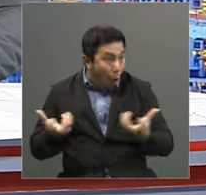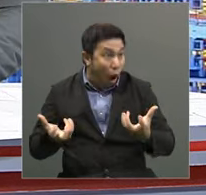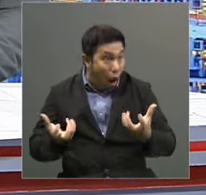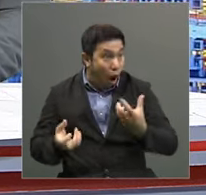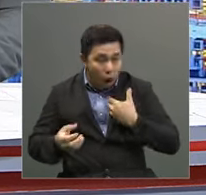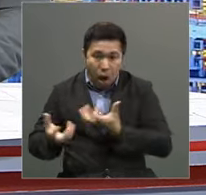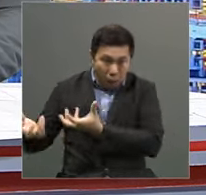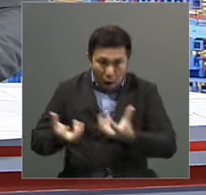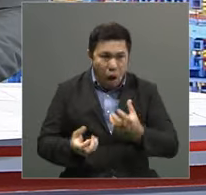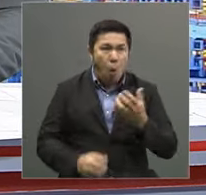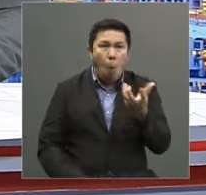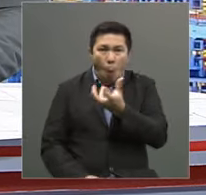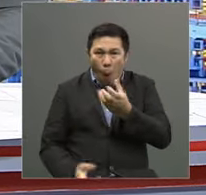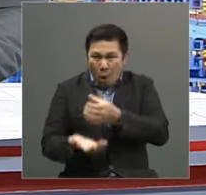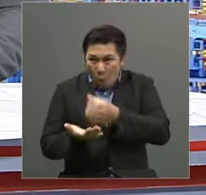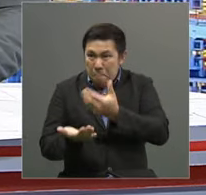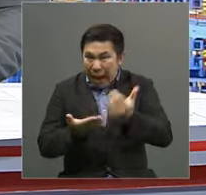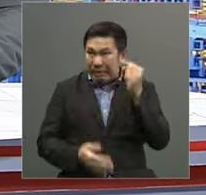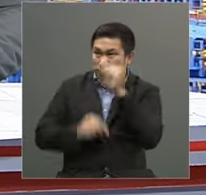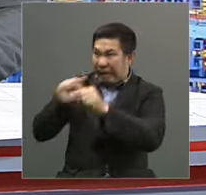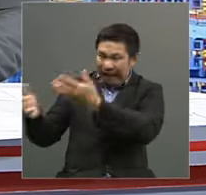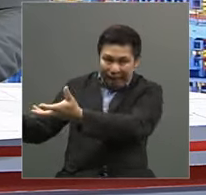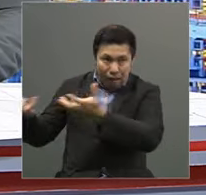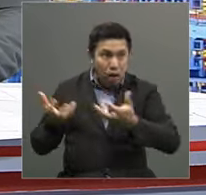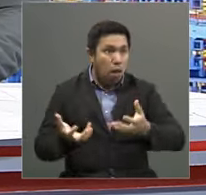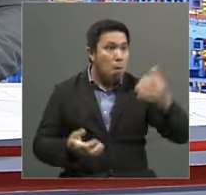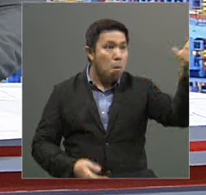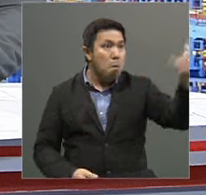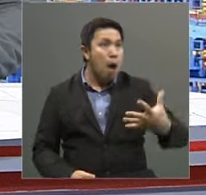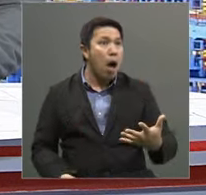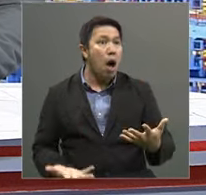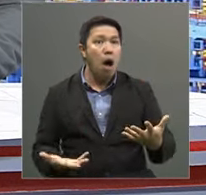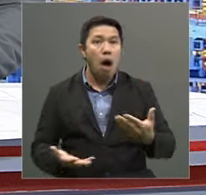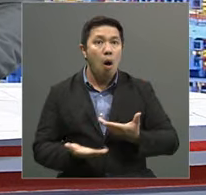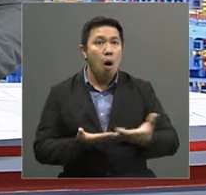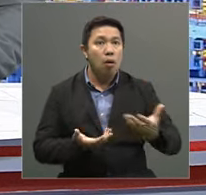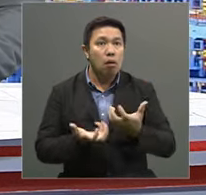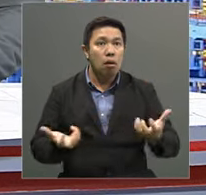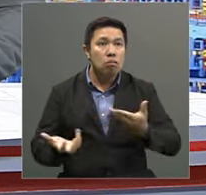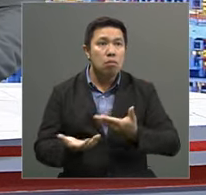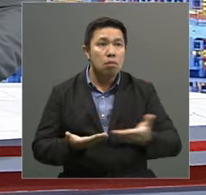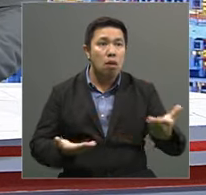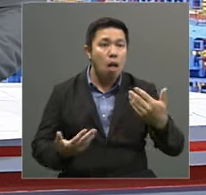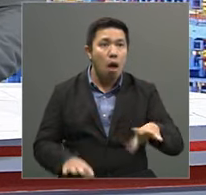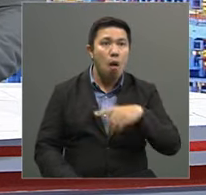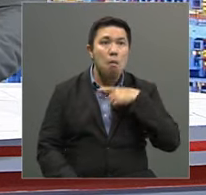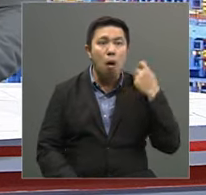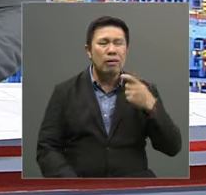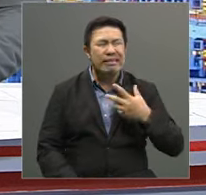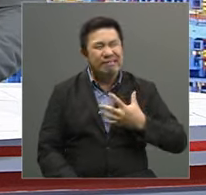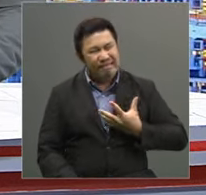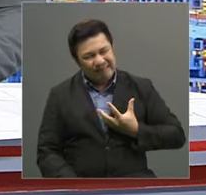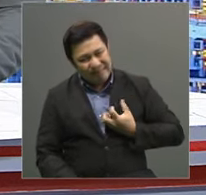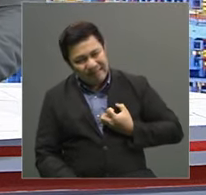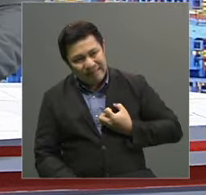ให้สั่งไวนราคาแพงเข้ามาสุดท้ายใช่่เปรี้ยวไม่มาแล้วเค้าซื้อวัตถุดิบไปแล้วเไปซื้อไวนมาให้คุณแล้วอ่ะโหมันเจ็บช้ำน้ำ